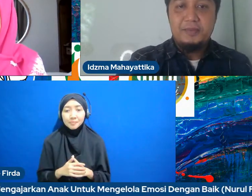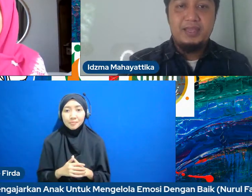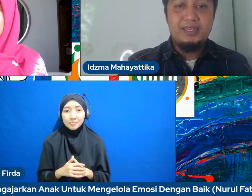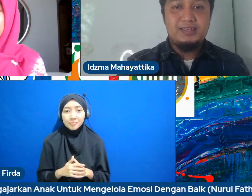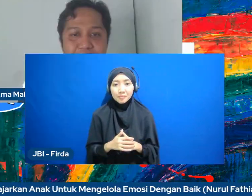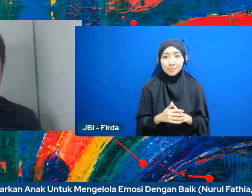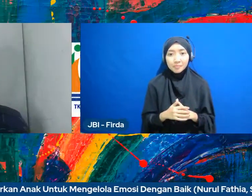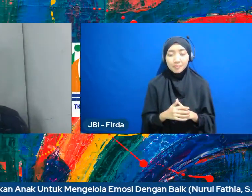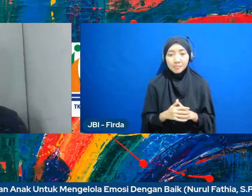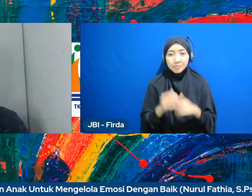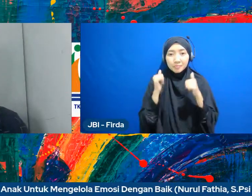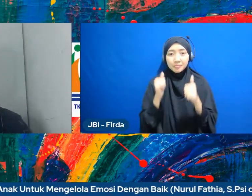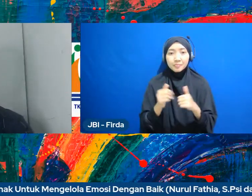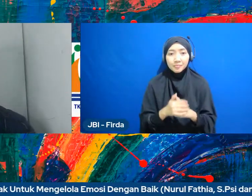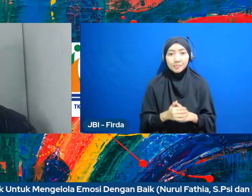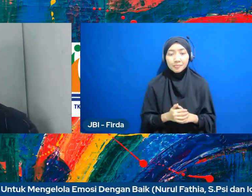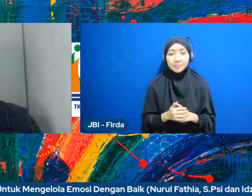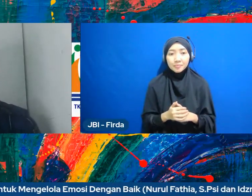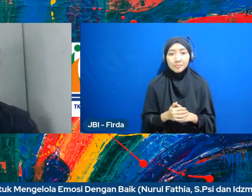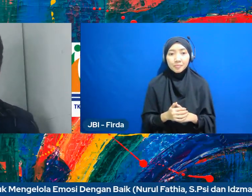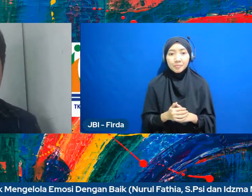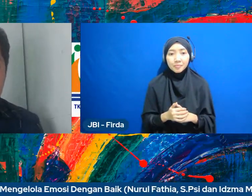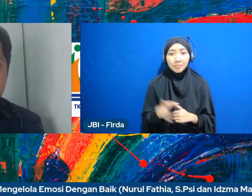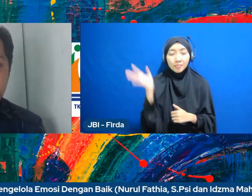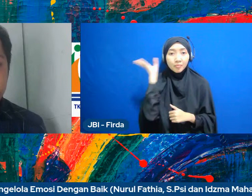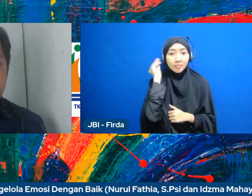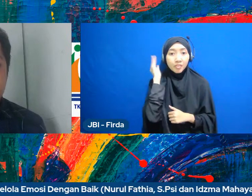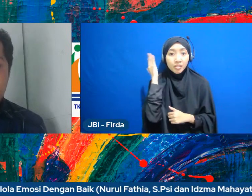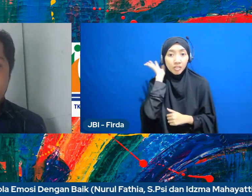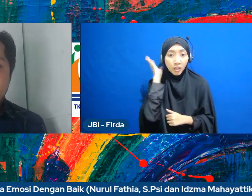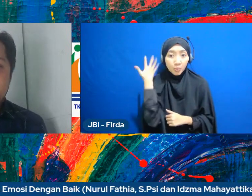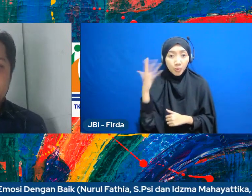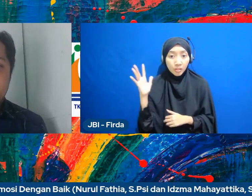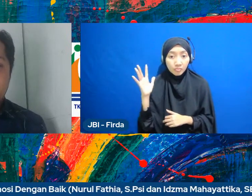Oke, baik. Semoga terdengar ya Bapak Ibu.